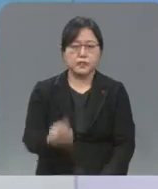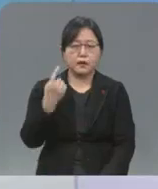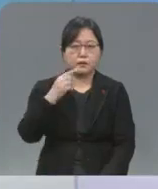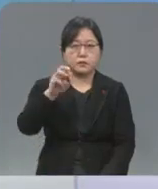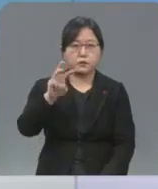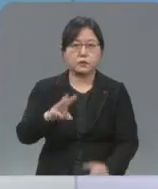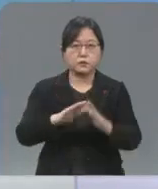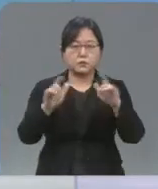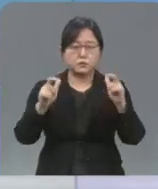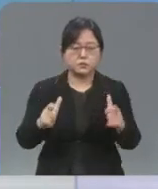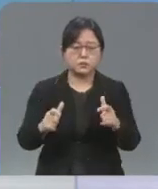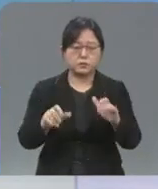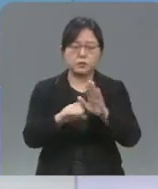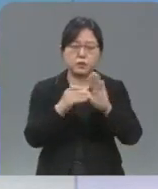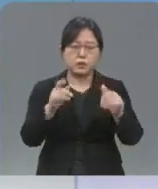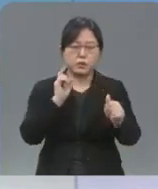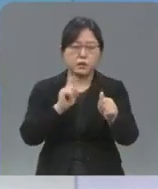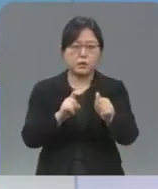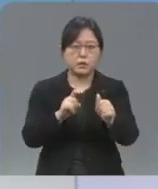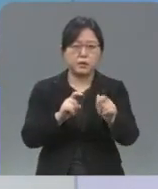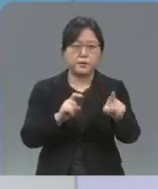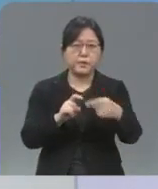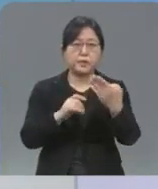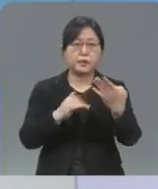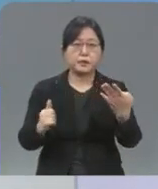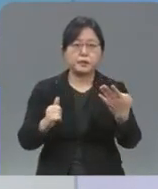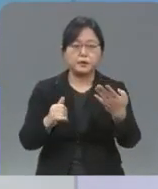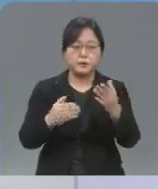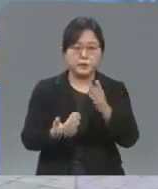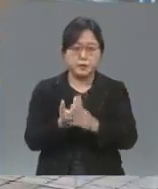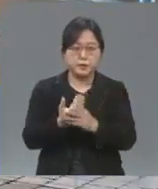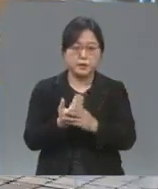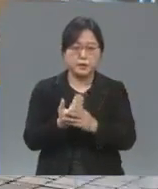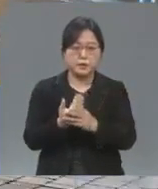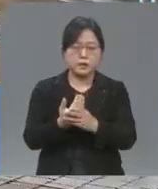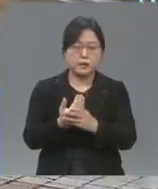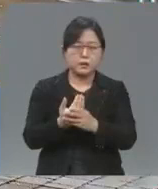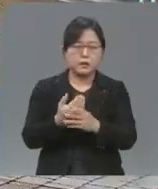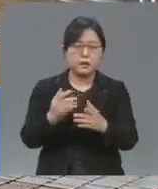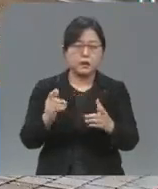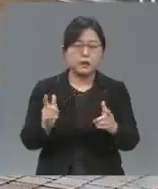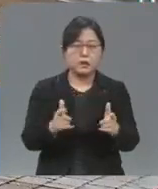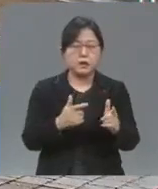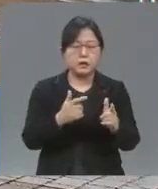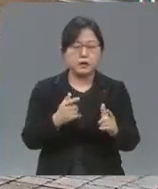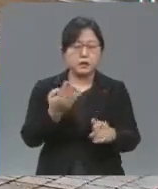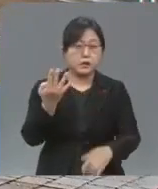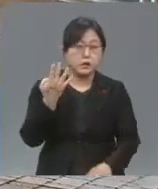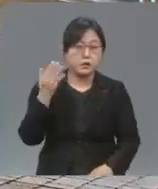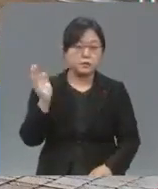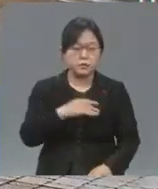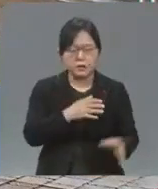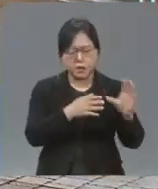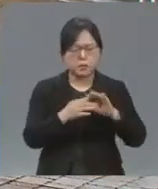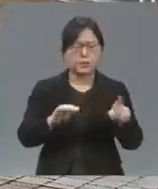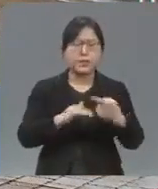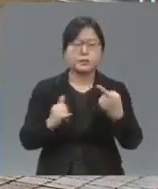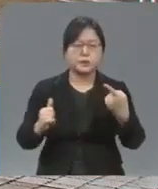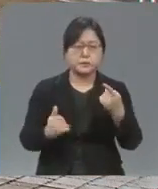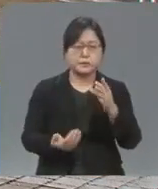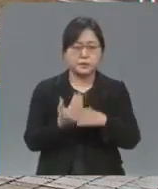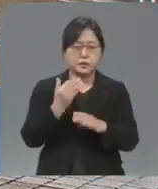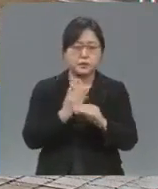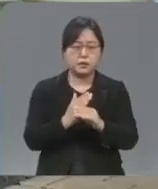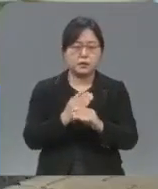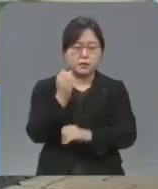어제 광주 전남에서는 코로나19 확진자가 104명이 발생하면서 1일 확진자가 나흘 연속 100명을 넘어섰습니다.